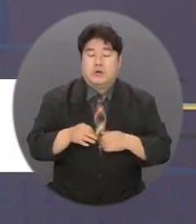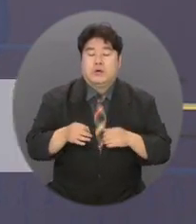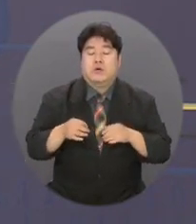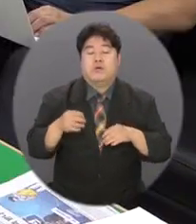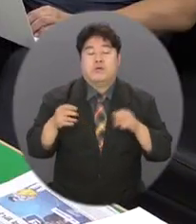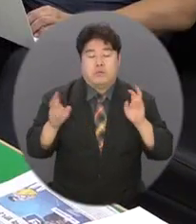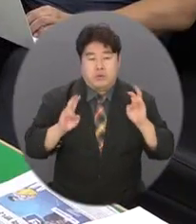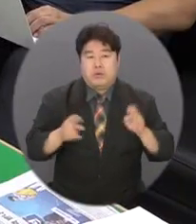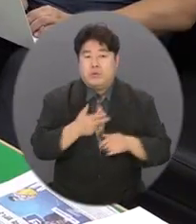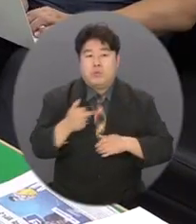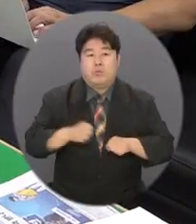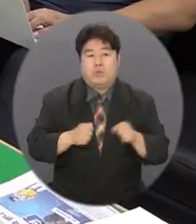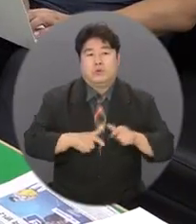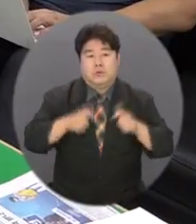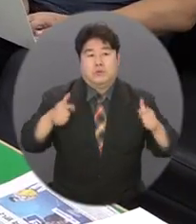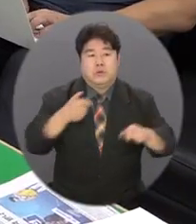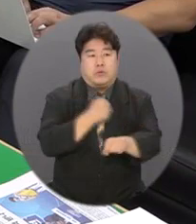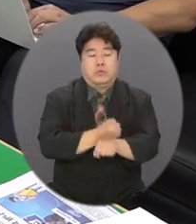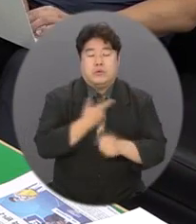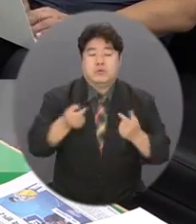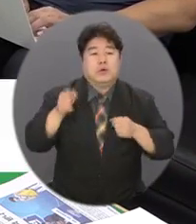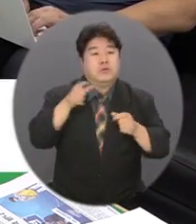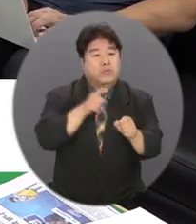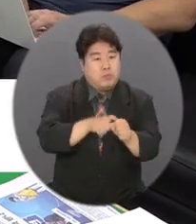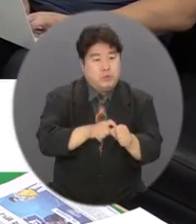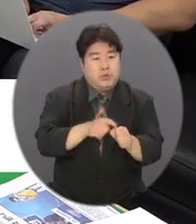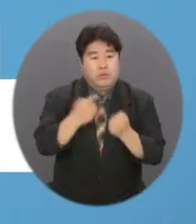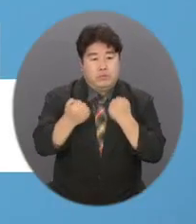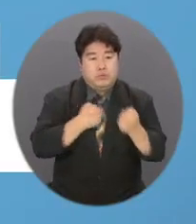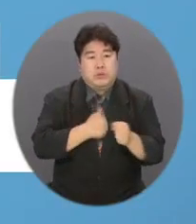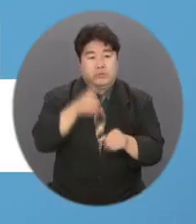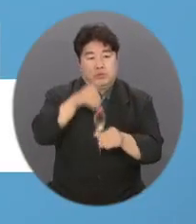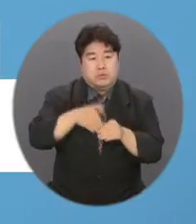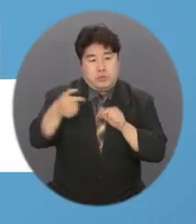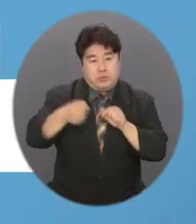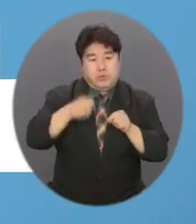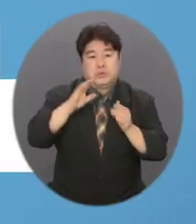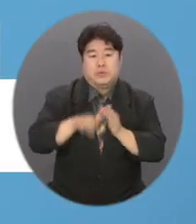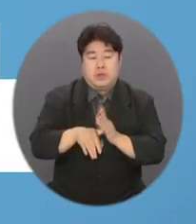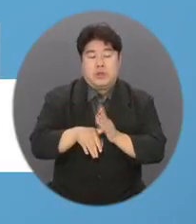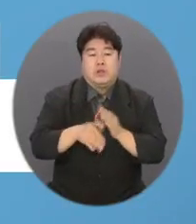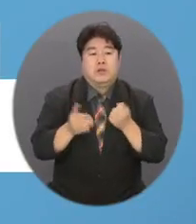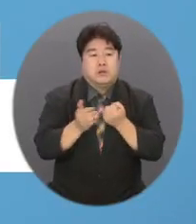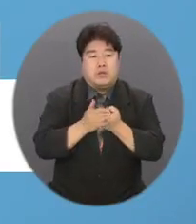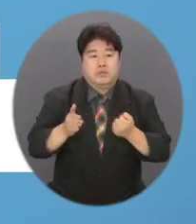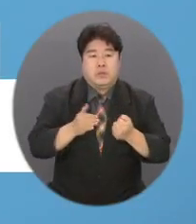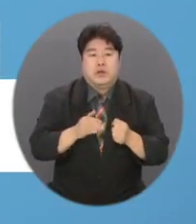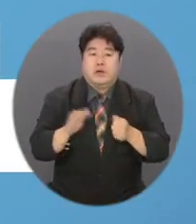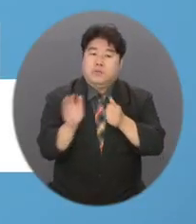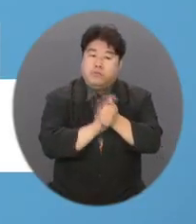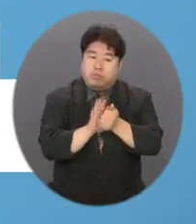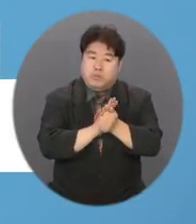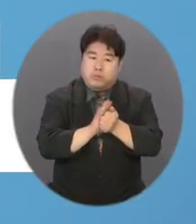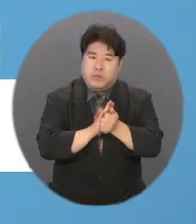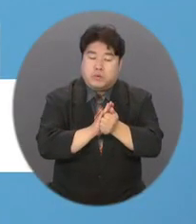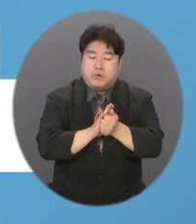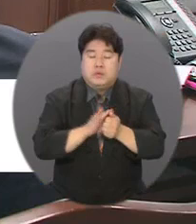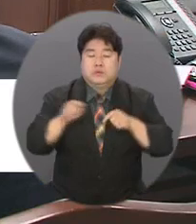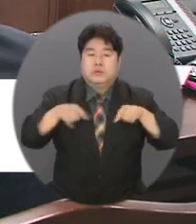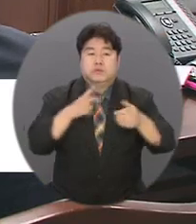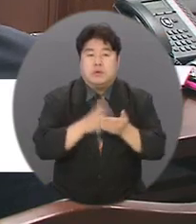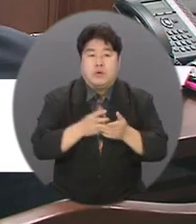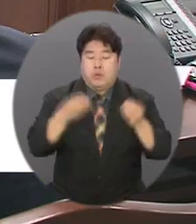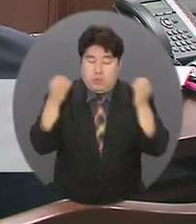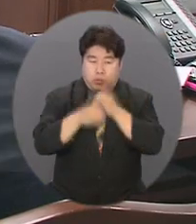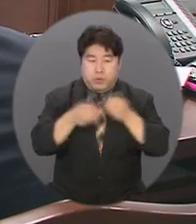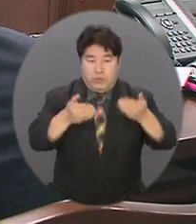것입니다 하지만 이런 취지에도 불구하고 선거를 앞둔 시기 때문에 선심성 정책 이란 오해를 사기에 충분합니다